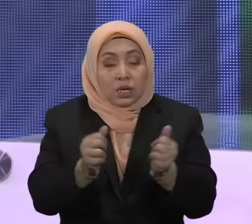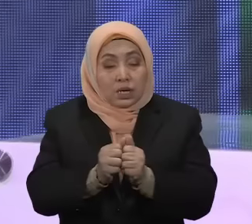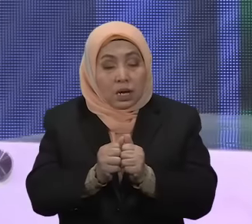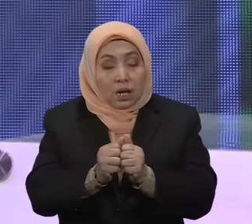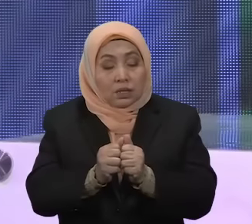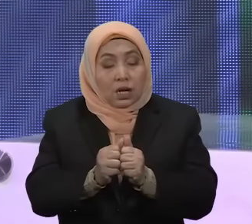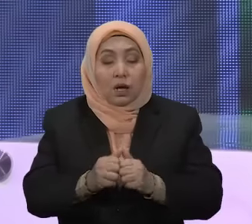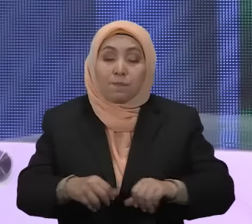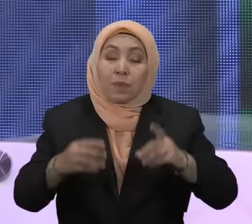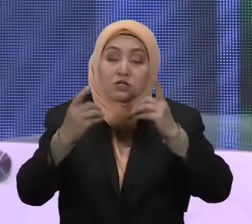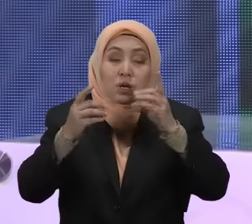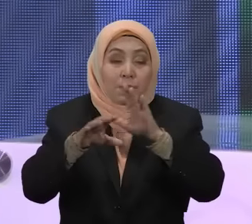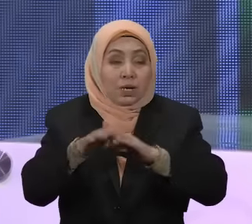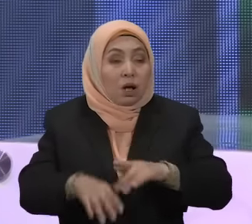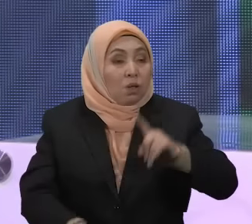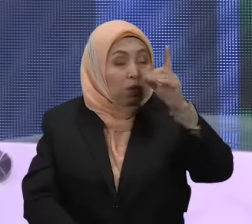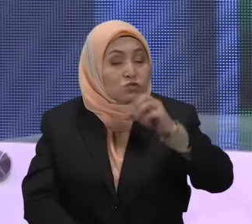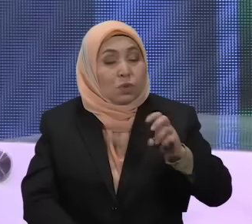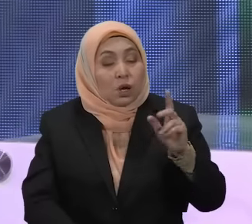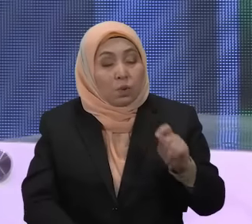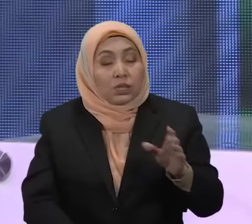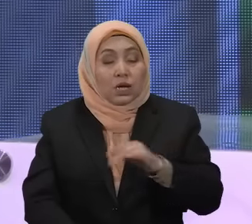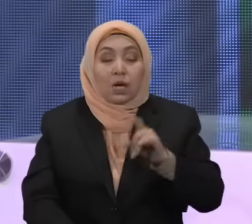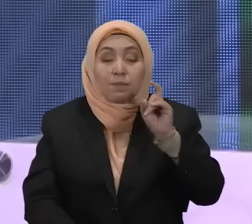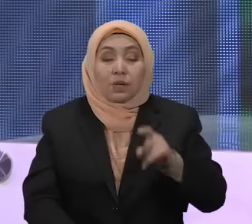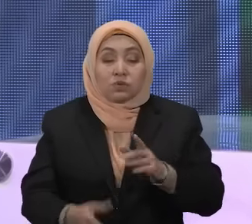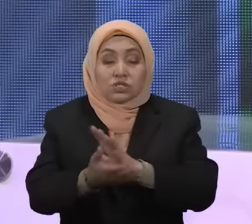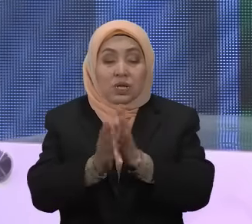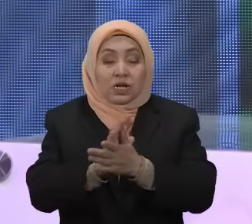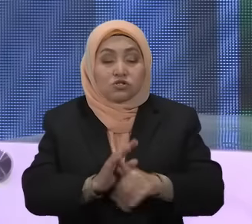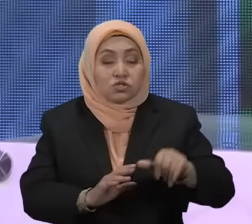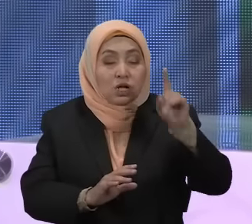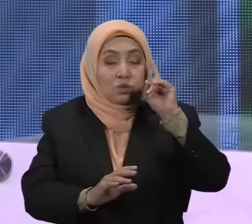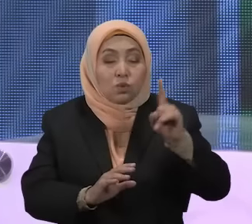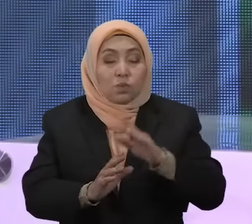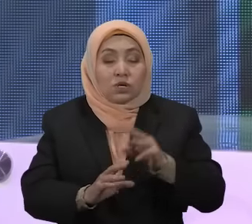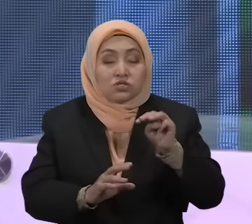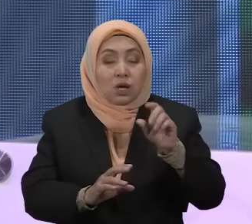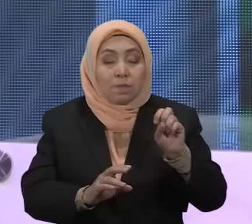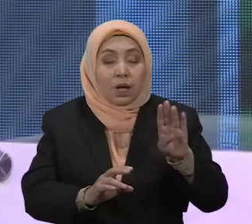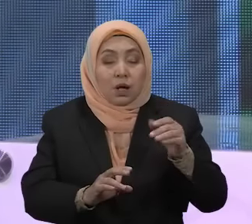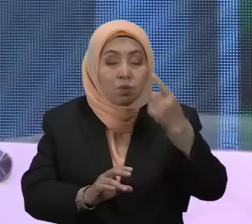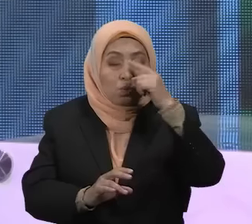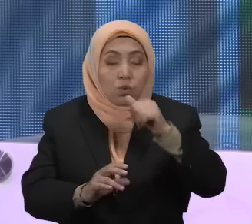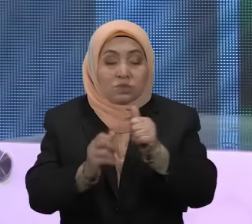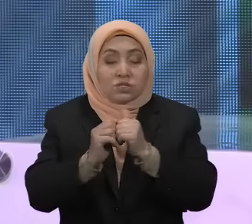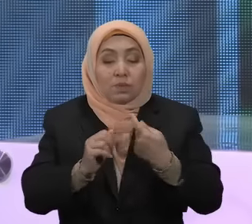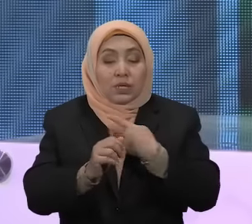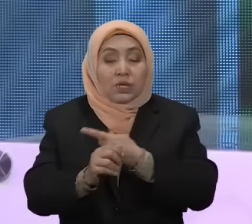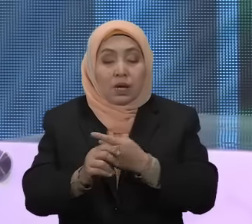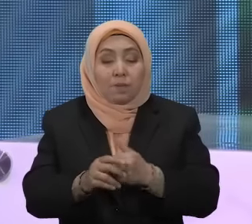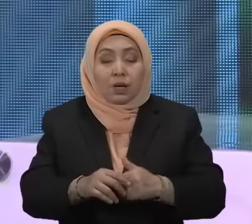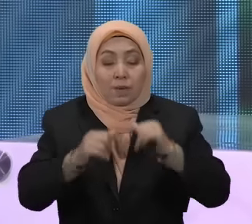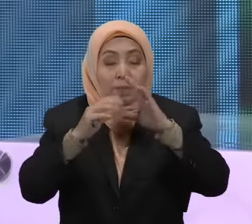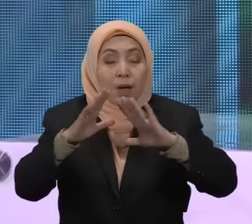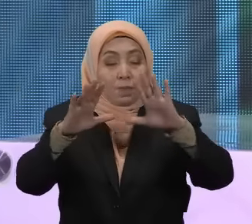dengan kemaksiatan kepada Allah Subhanahu Wa Taala, yang perlu menjadi satu muhasabah untuk kita sama-sama memakmurkan